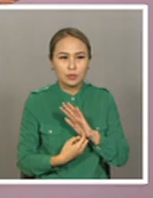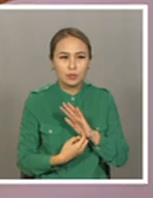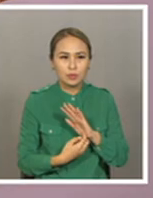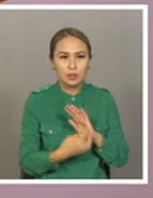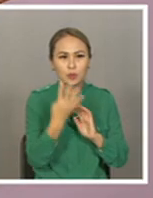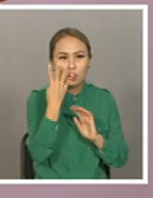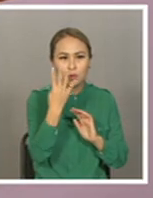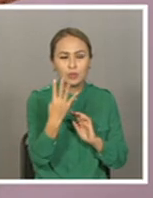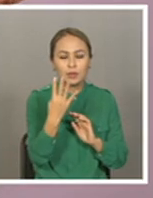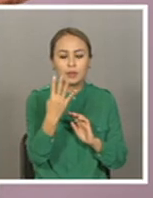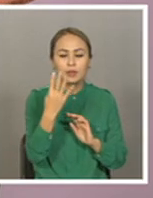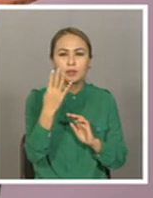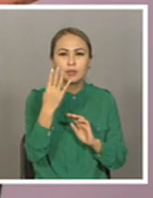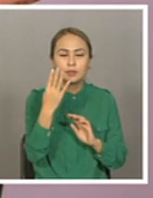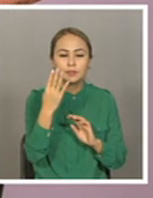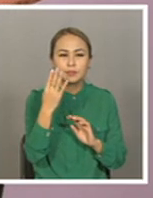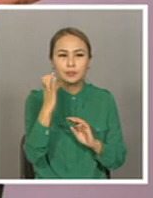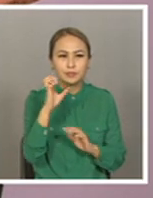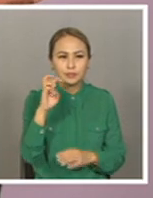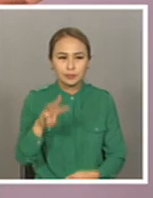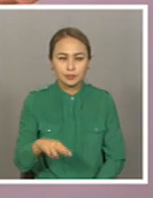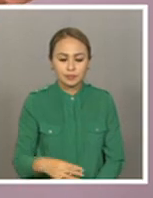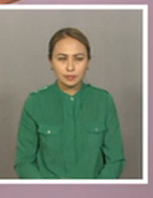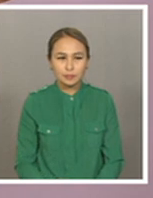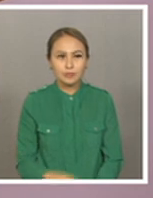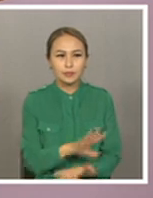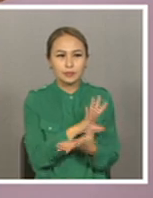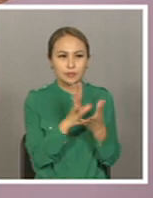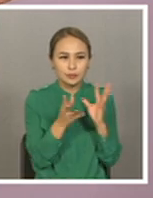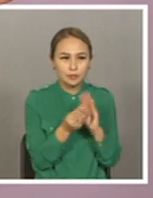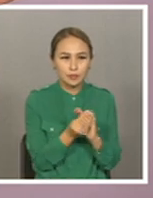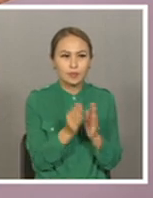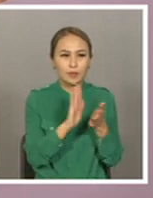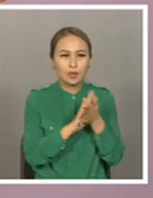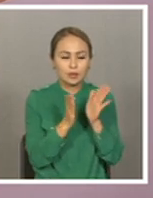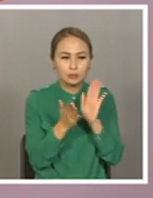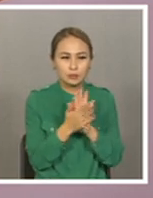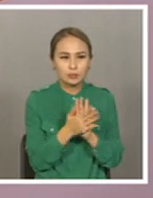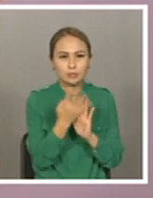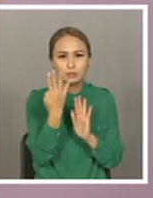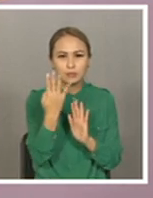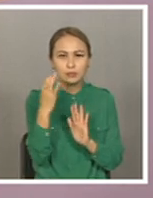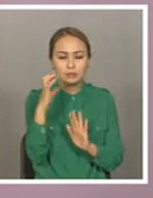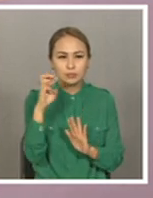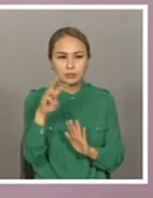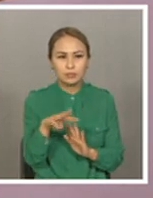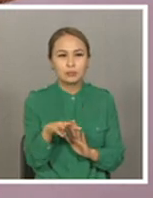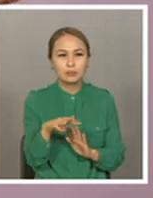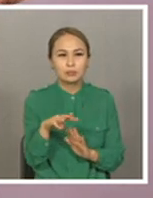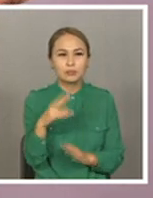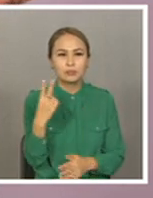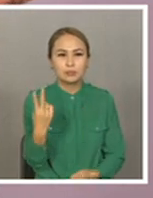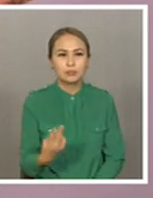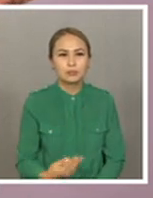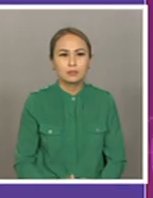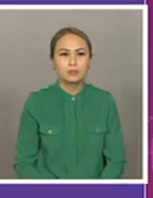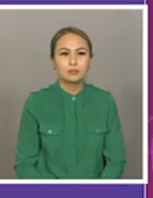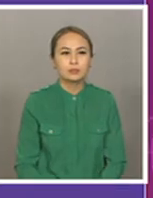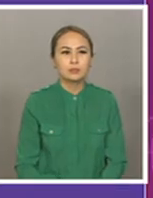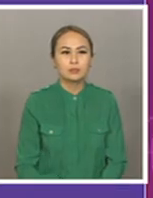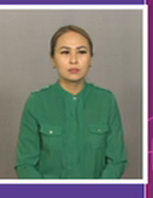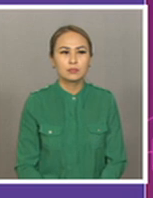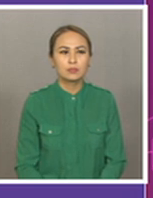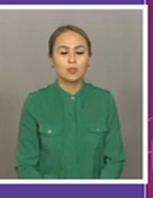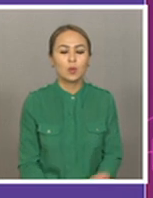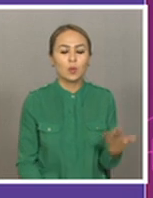4 квадрат сантиметрге тең. Демек, шаршының ауданы 4 квадрат сантиметрге тең екен.